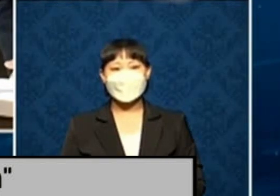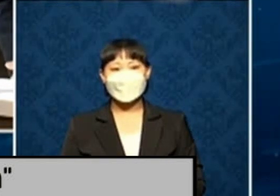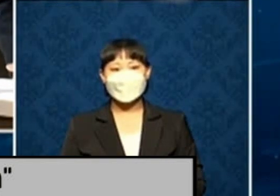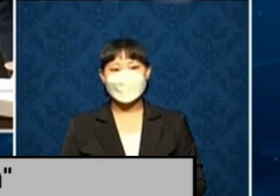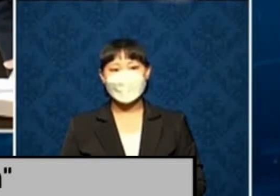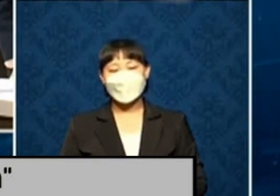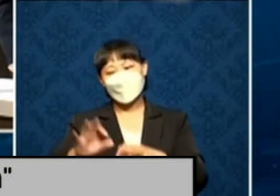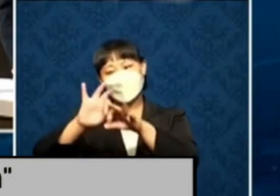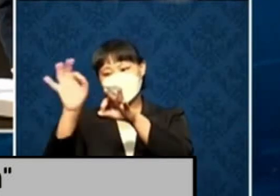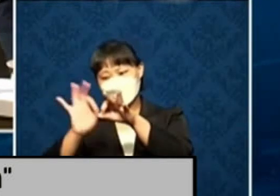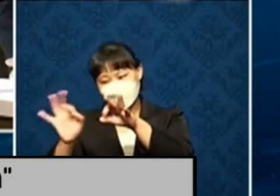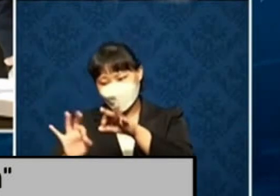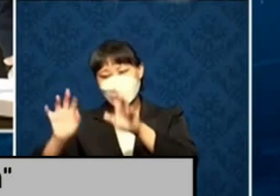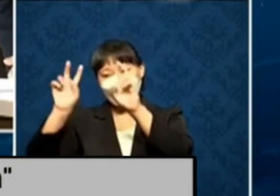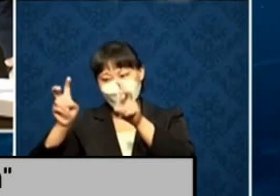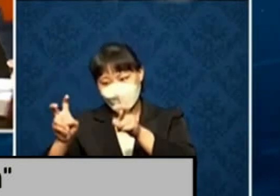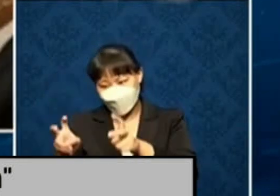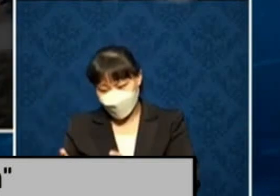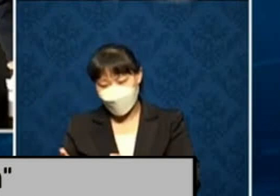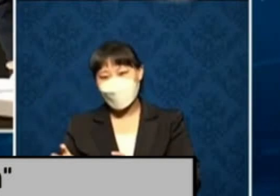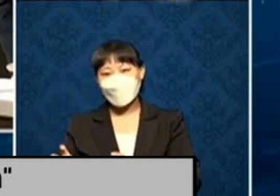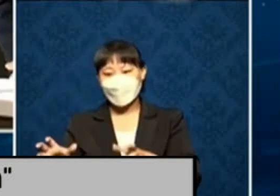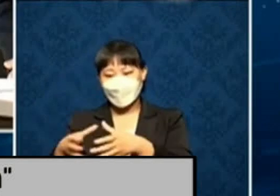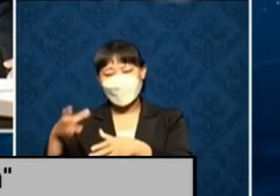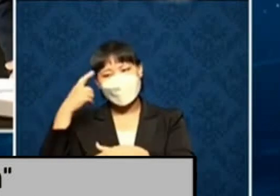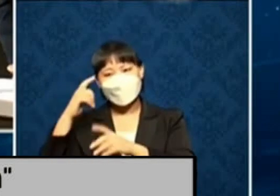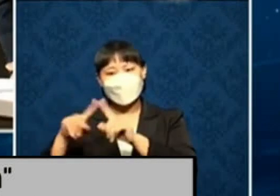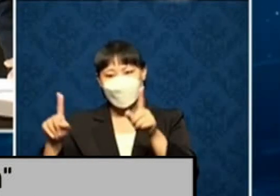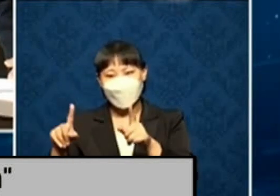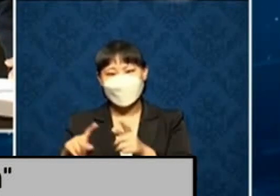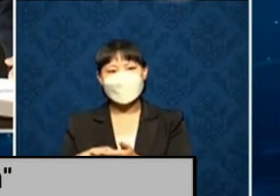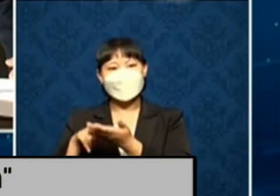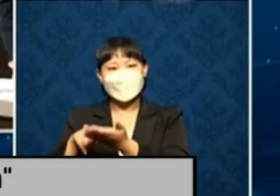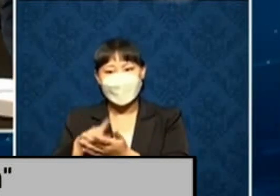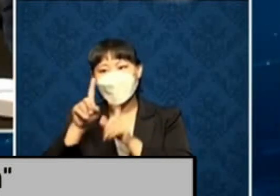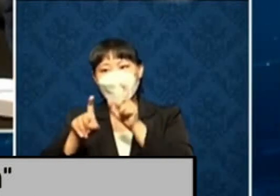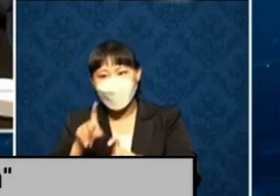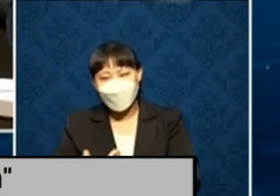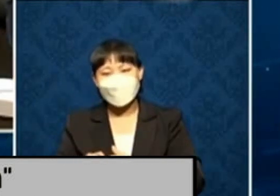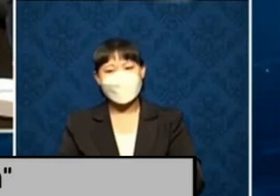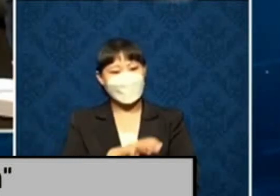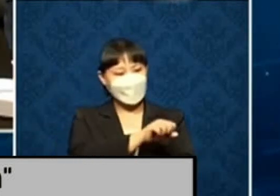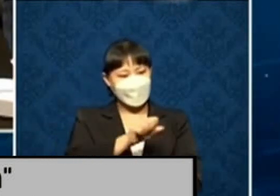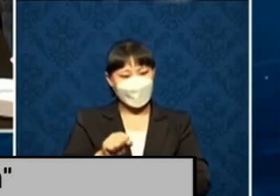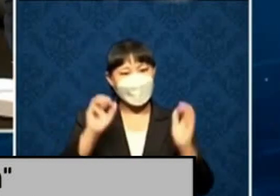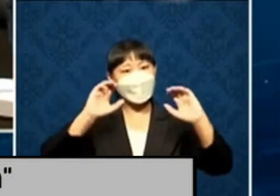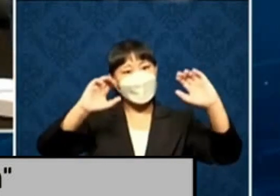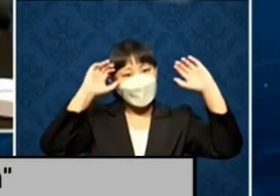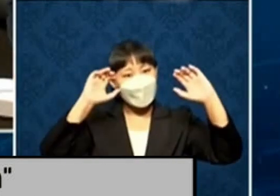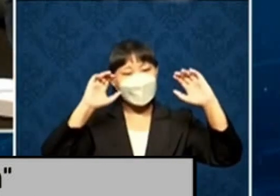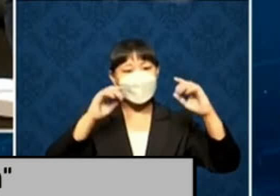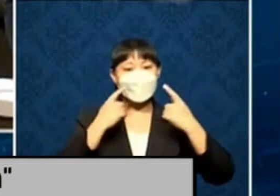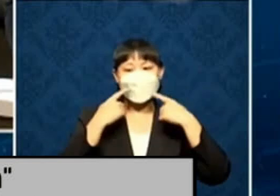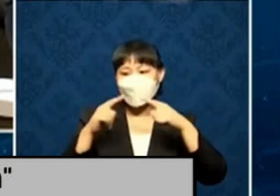เนื้อหาทุกหัวข้อที่ฝ่ายค้านลุกขึ้นเสนอแนะซักถามก็จะมีเพื่อนสมาชิกฝั่งรัฐบาลลุกขึ้นมาต